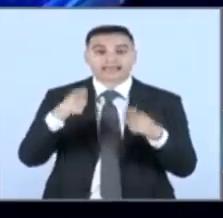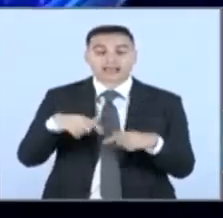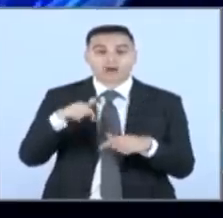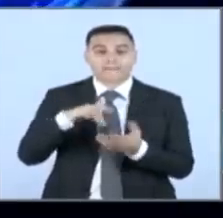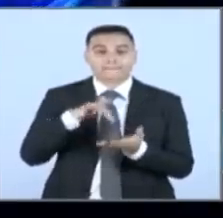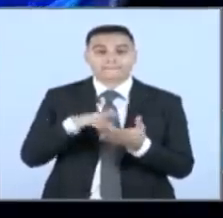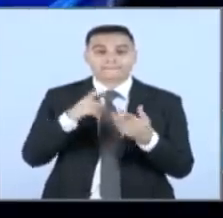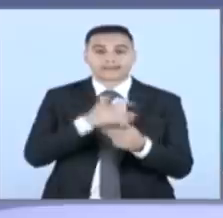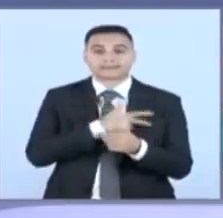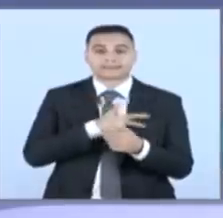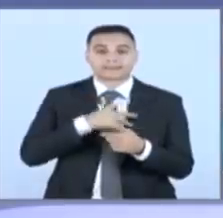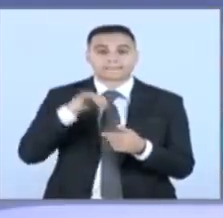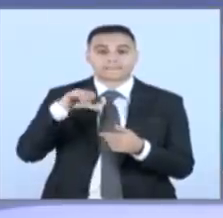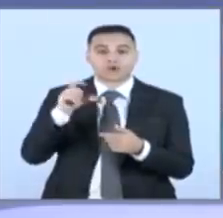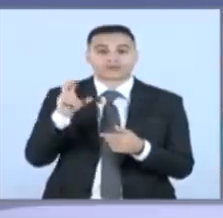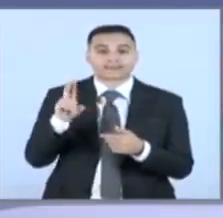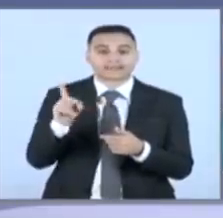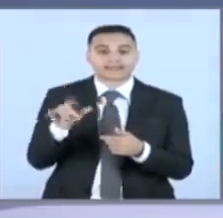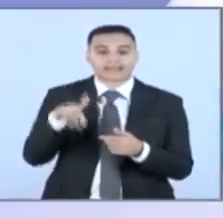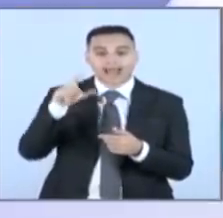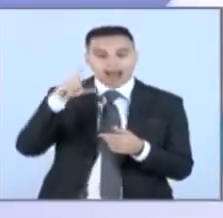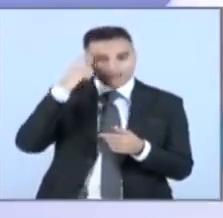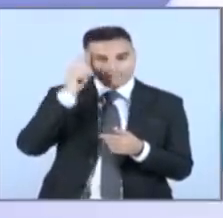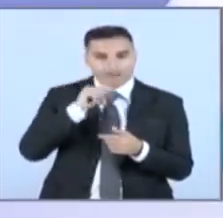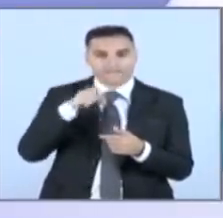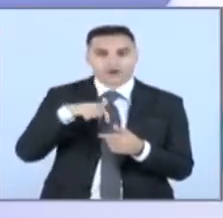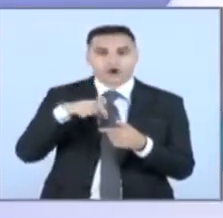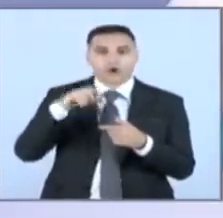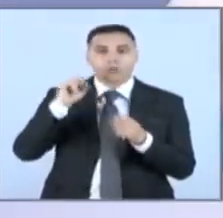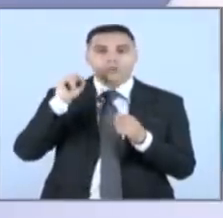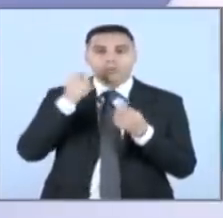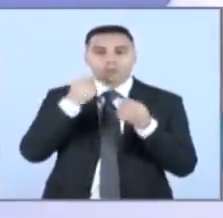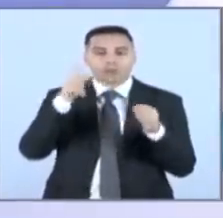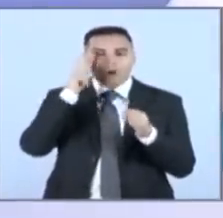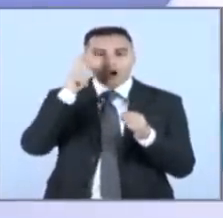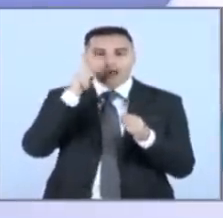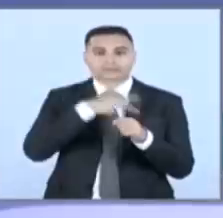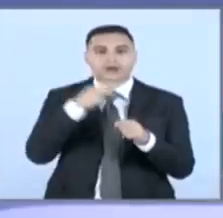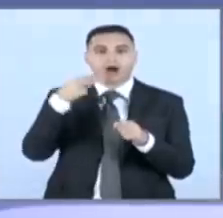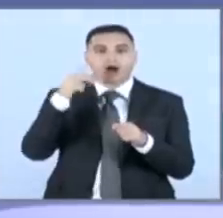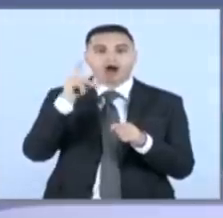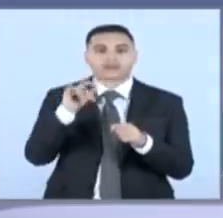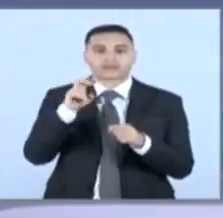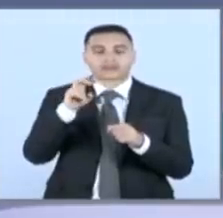تقع مدينة مونتريال؟ باص. وكالة عطية رواية الأديب مصري راحل، فمن هو؟